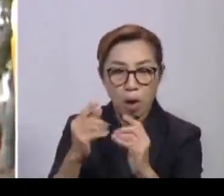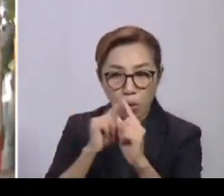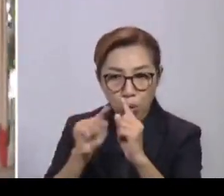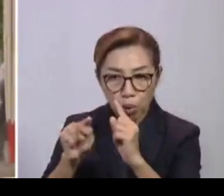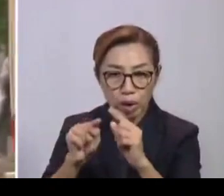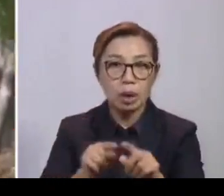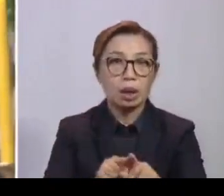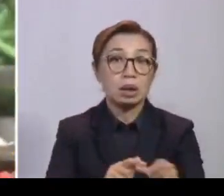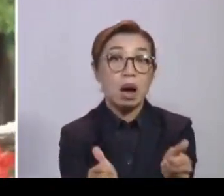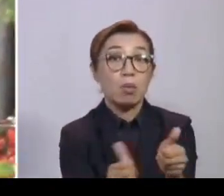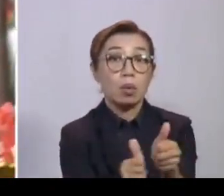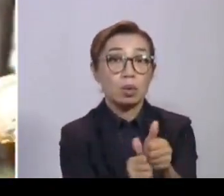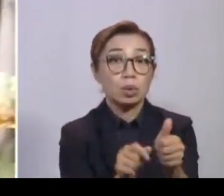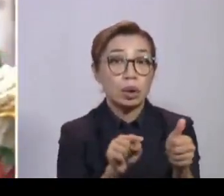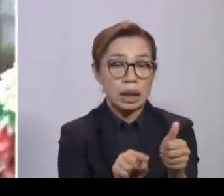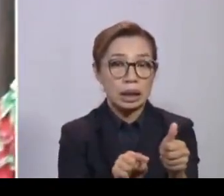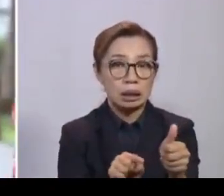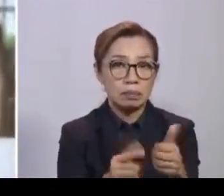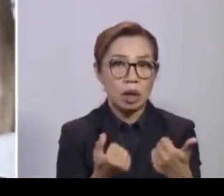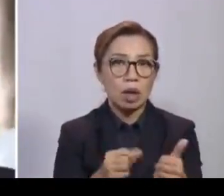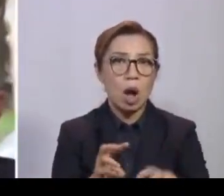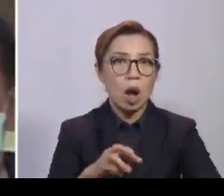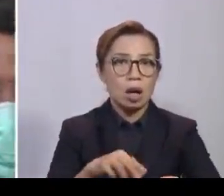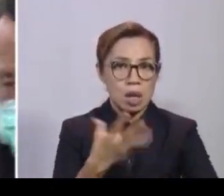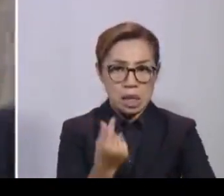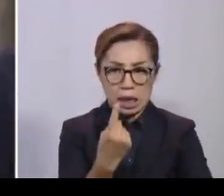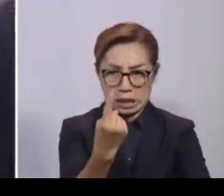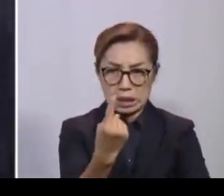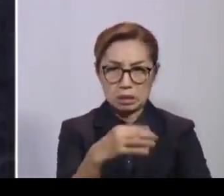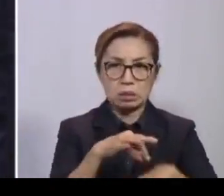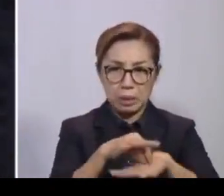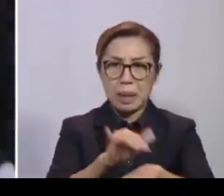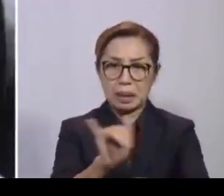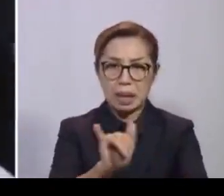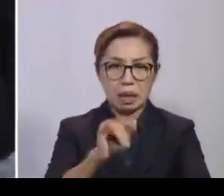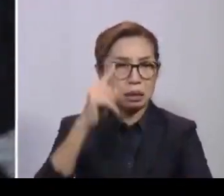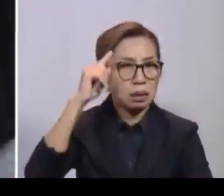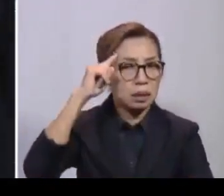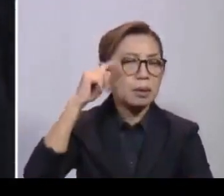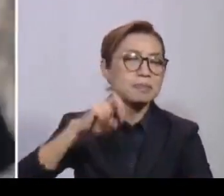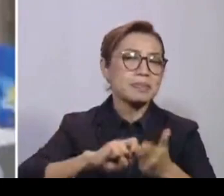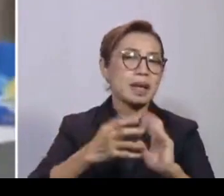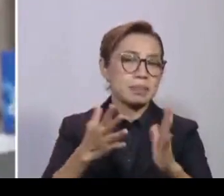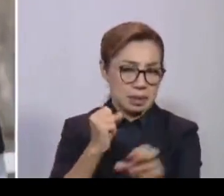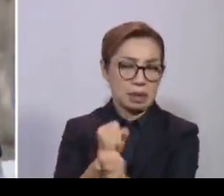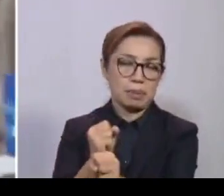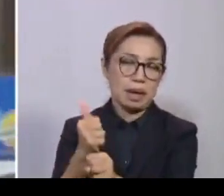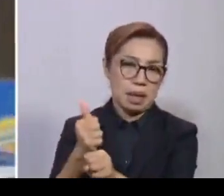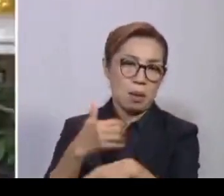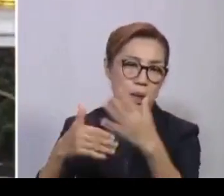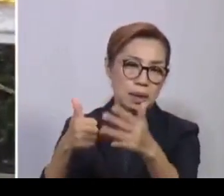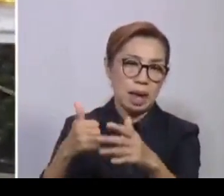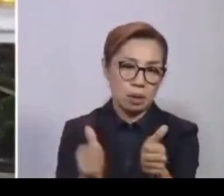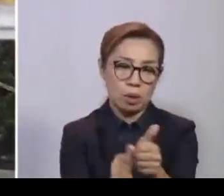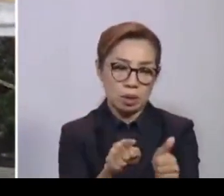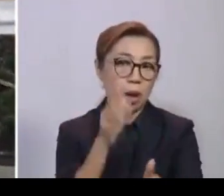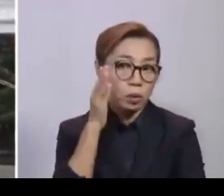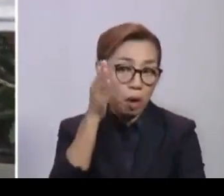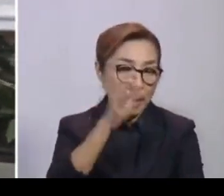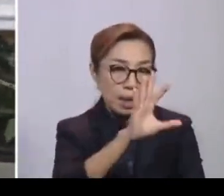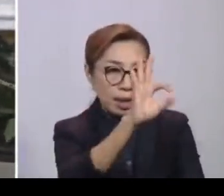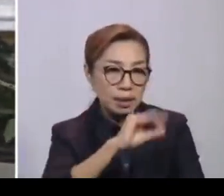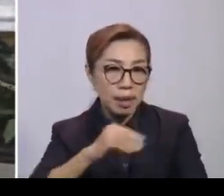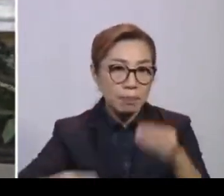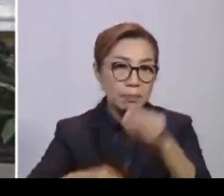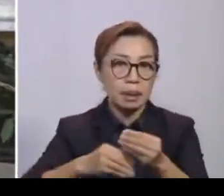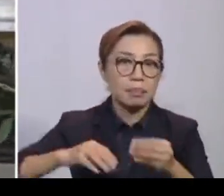รัฐมนตรีช่วยพาณิชย์ที่ว่างอีก 1ตำแหน่งคาดว่าน่าจะไม่เป็นอุปสรรคในการทำงานแต่ว่าจะมีการเติมเข้ามาภายหลัง